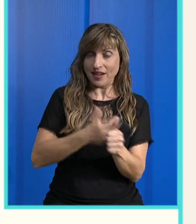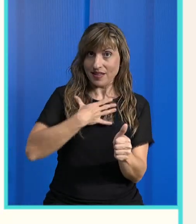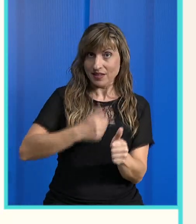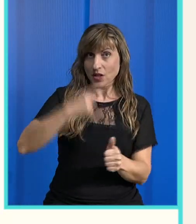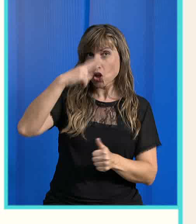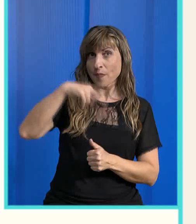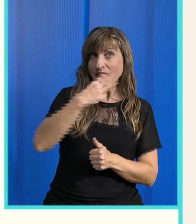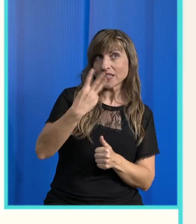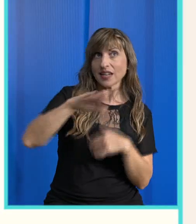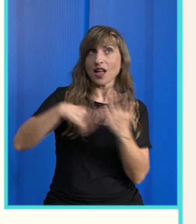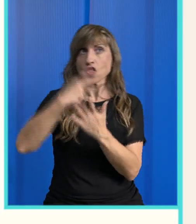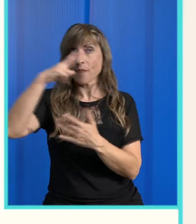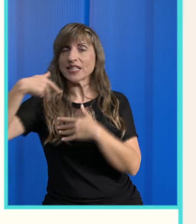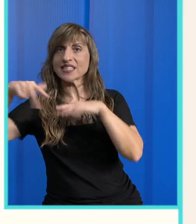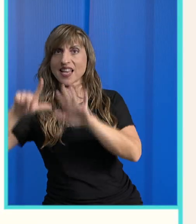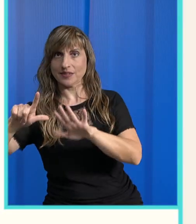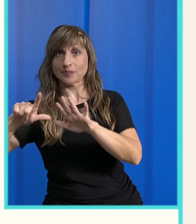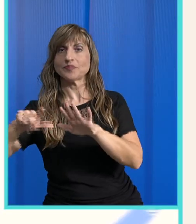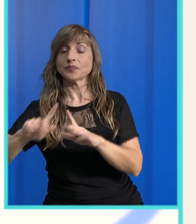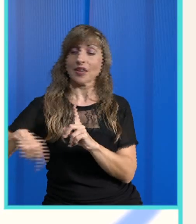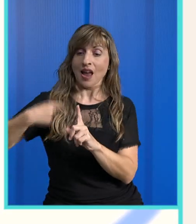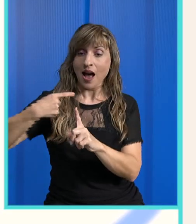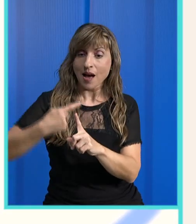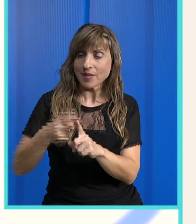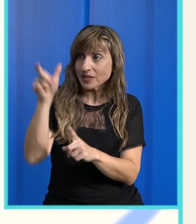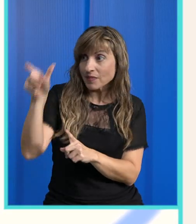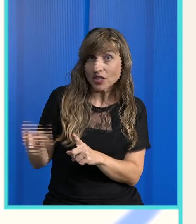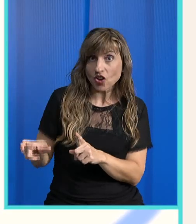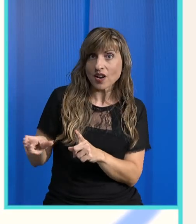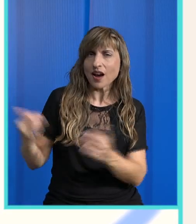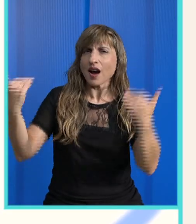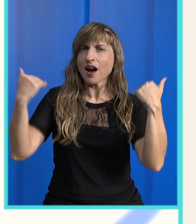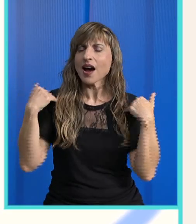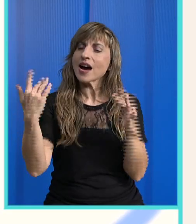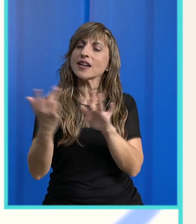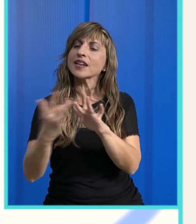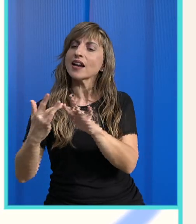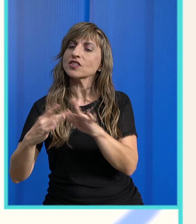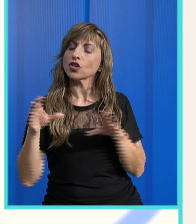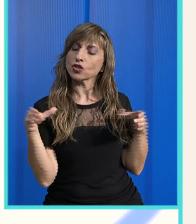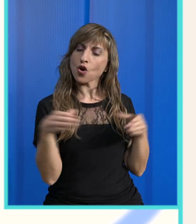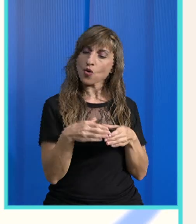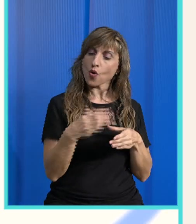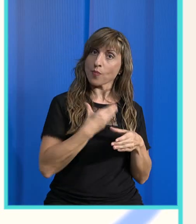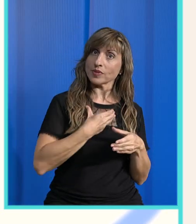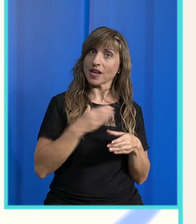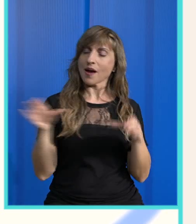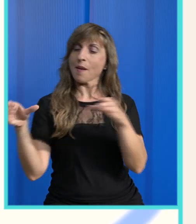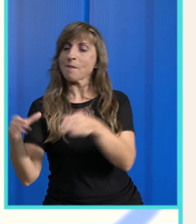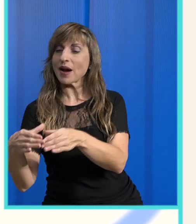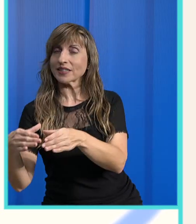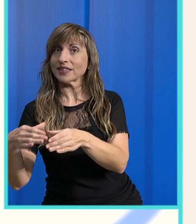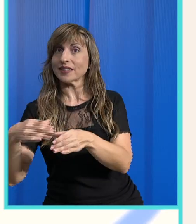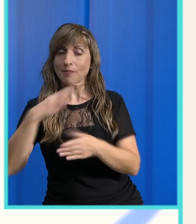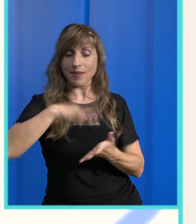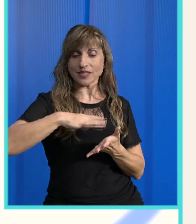2003 i 2007. A més, era la persona que s'encarregava de les relacions entre el grup municipal i el partit a Barcelona i